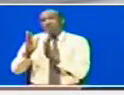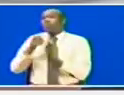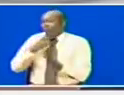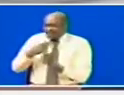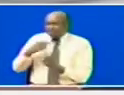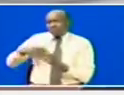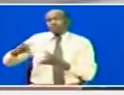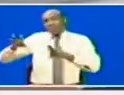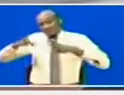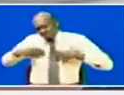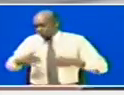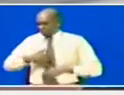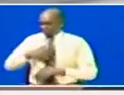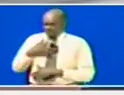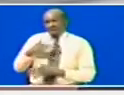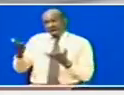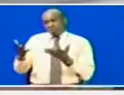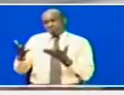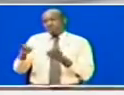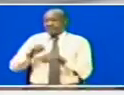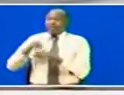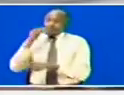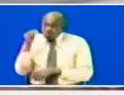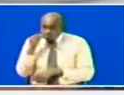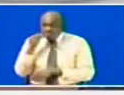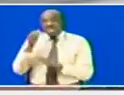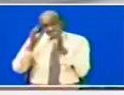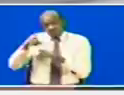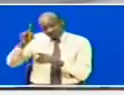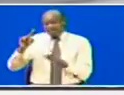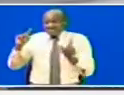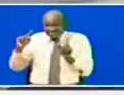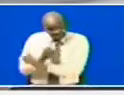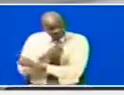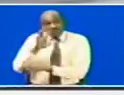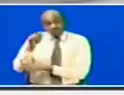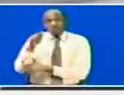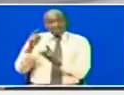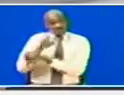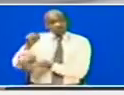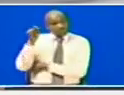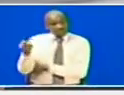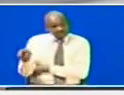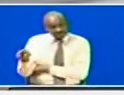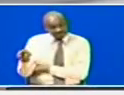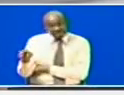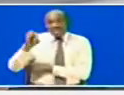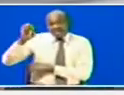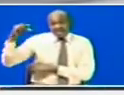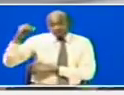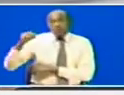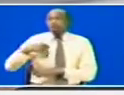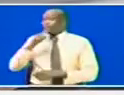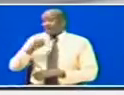kupokelewa na kujihisi ni mwanamume pale nyumbani. Na iwapo kutakuja kitu kitakachojitilafiana sana na jinsi yake ya kiume na jinsi